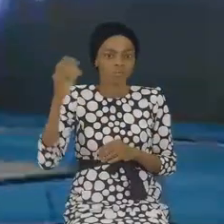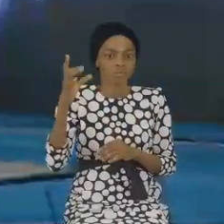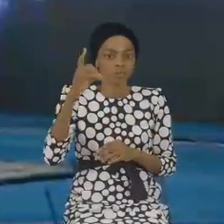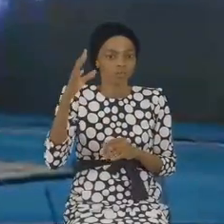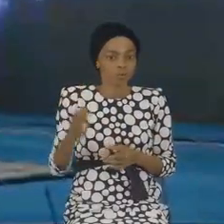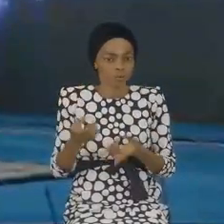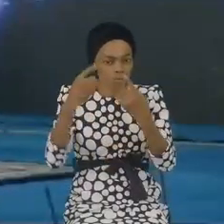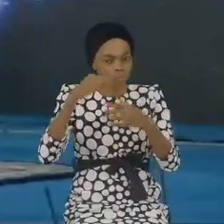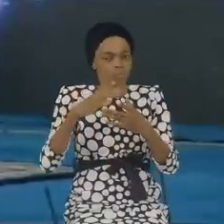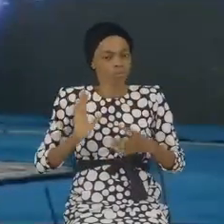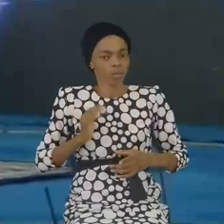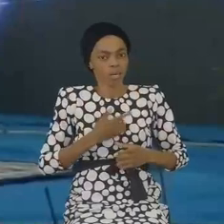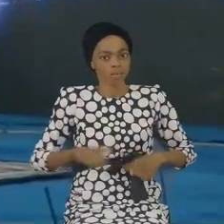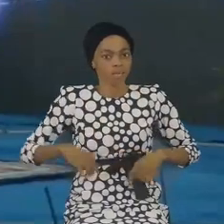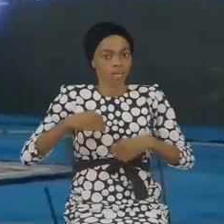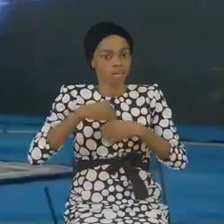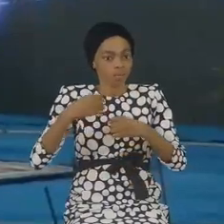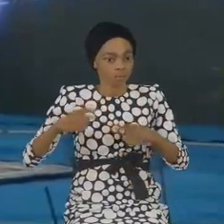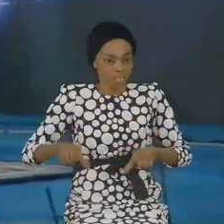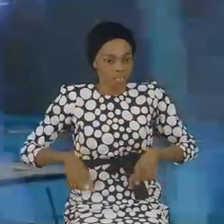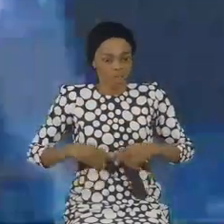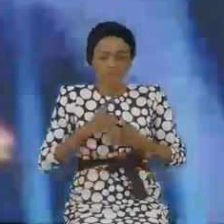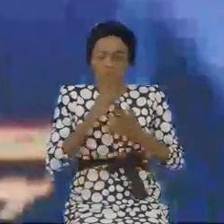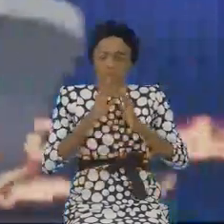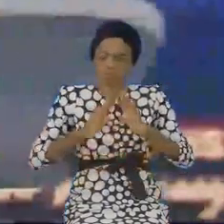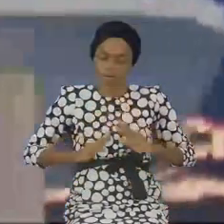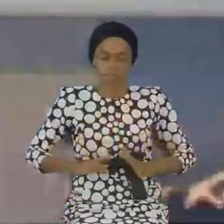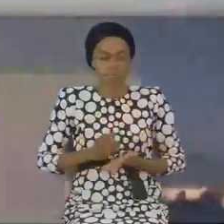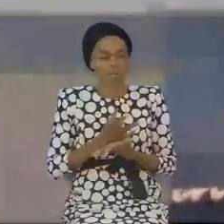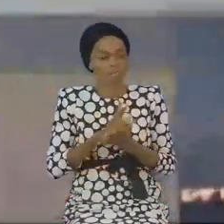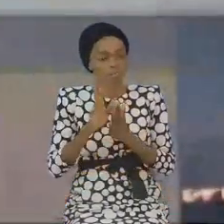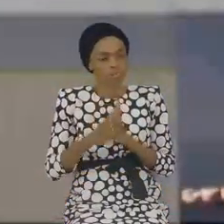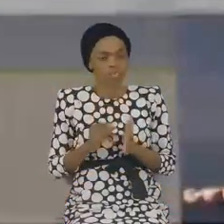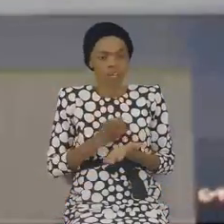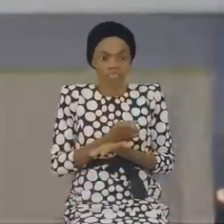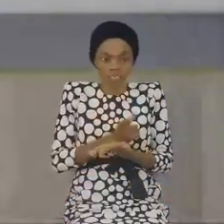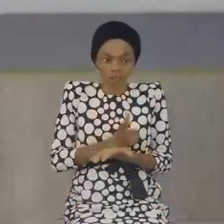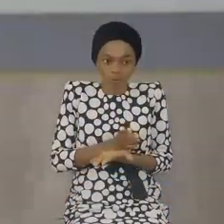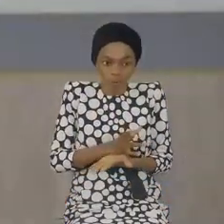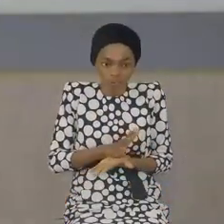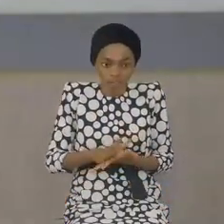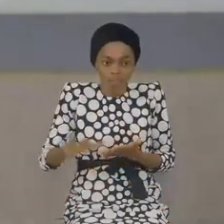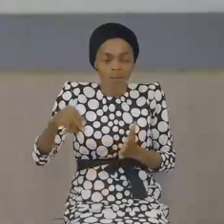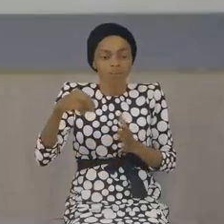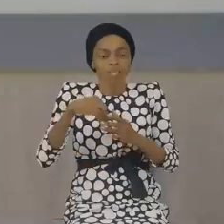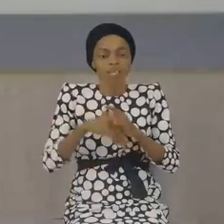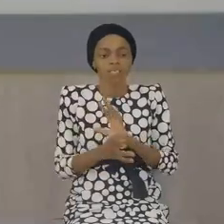Nous vivons dans la sobriété, dans la justice et dans la piété dans ce siècle présent. Et dans